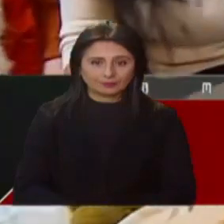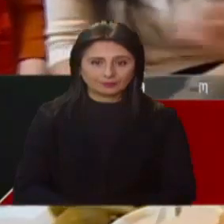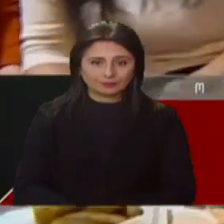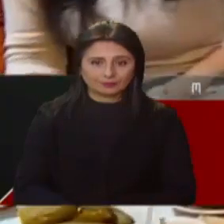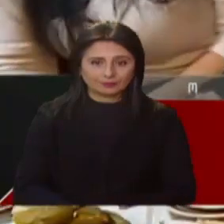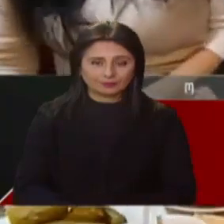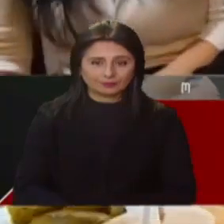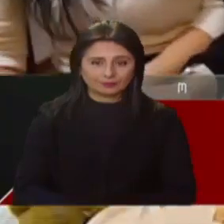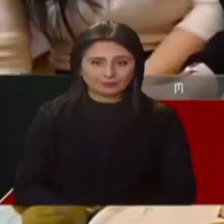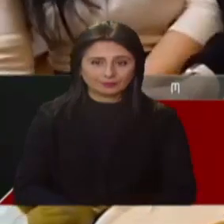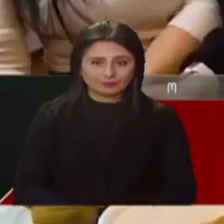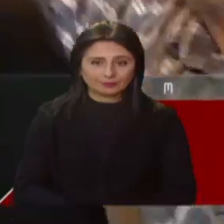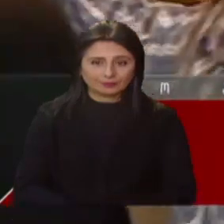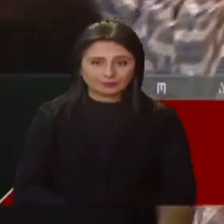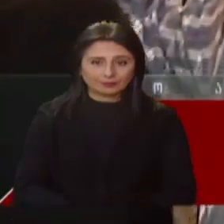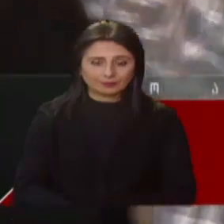мовстацеда шектавазе.